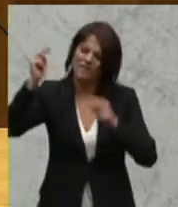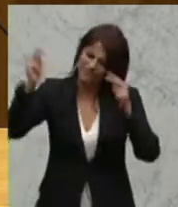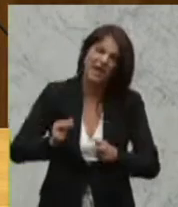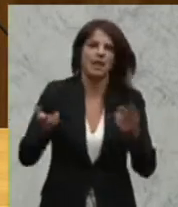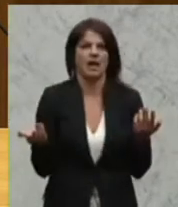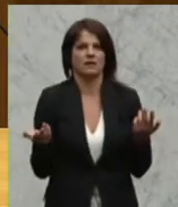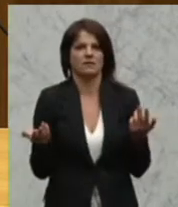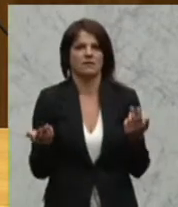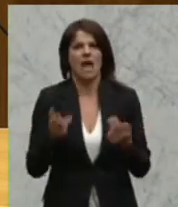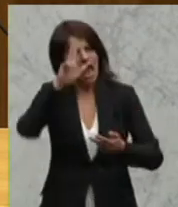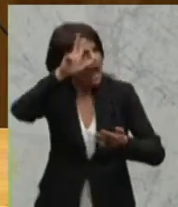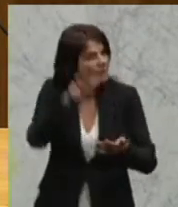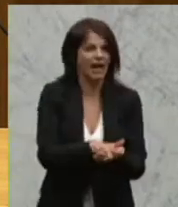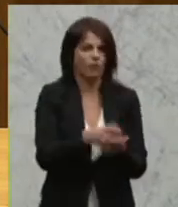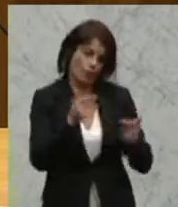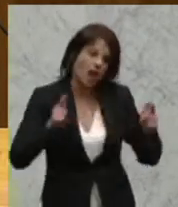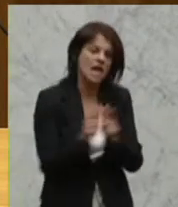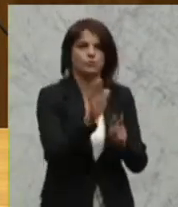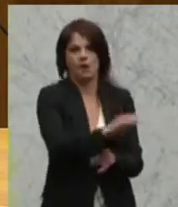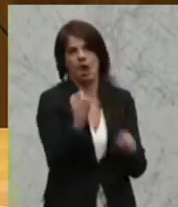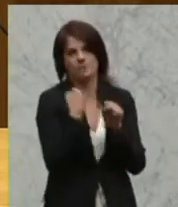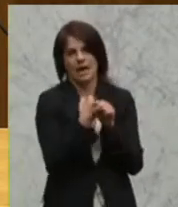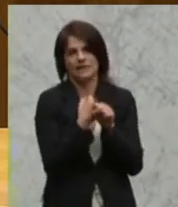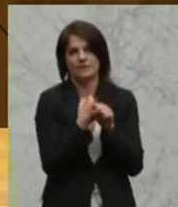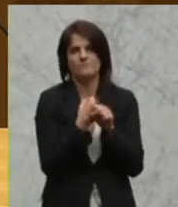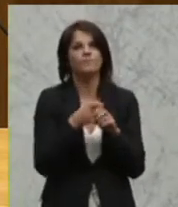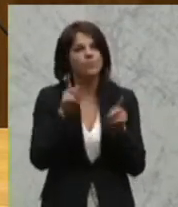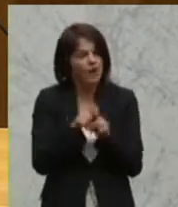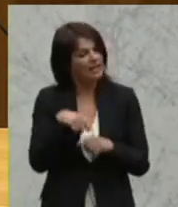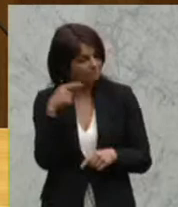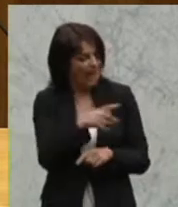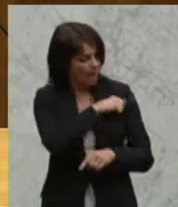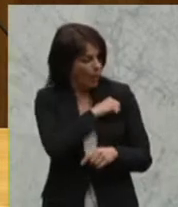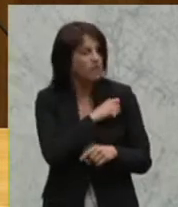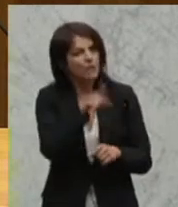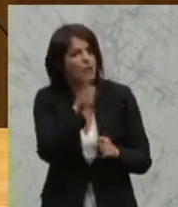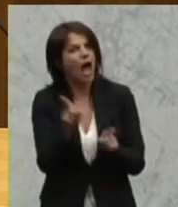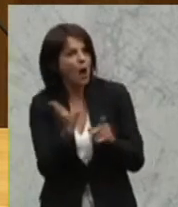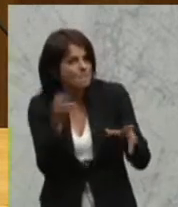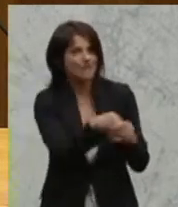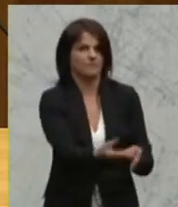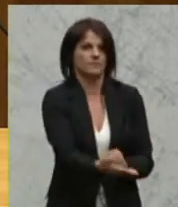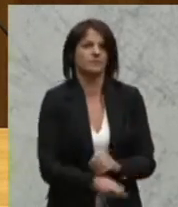Steuern, anerkennen wir die Leistung der Arbeiter, beteiligen wir sie am Erfolg.